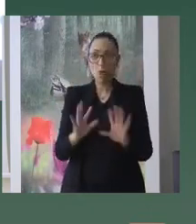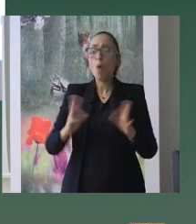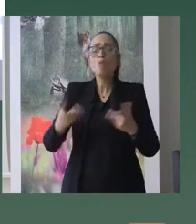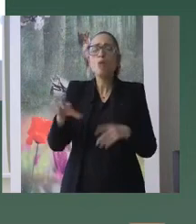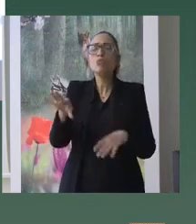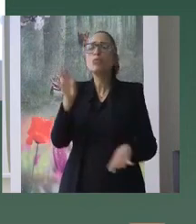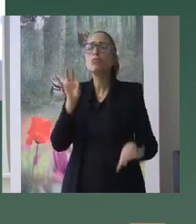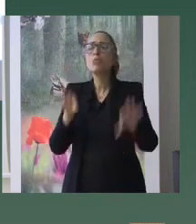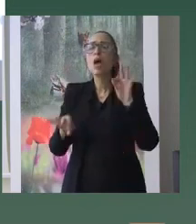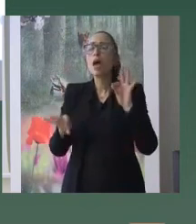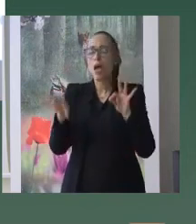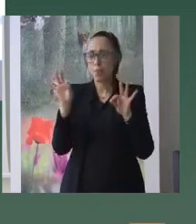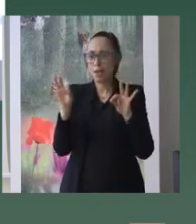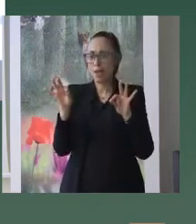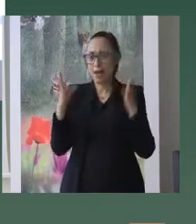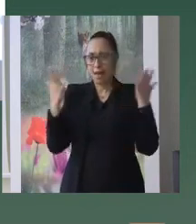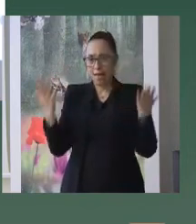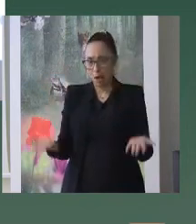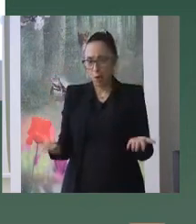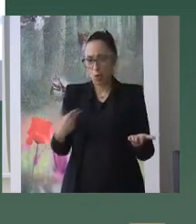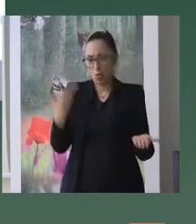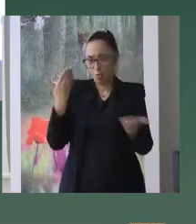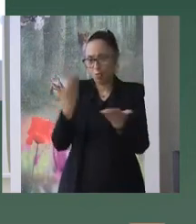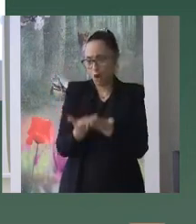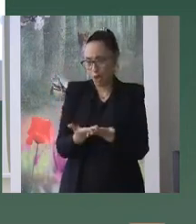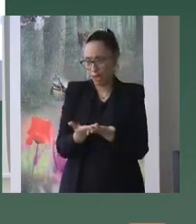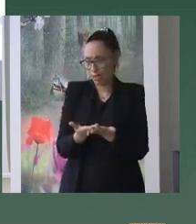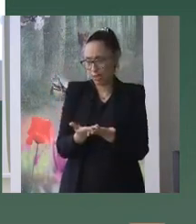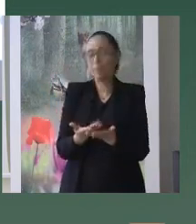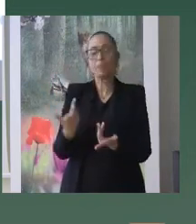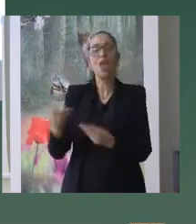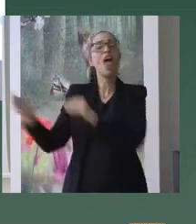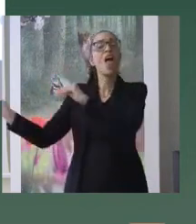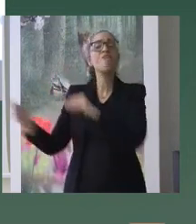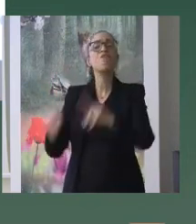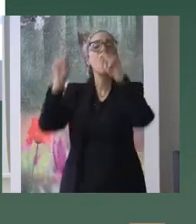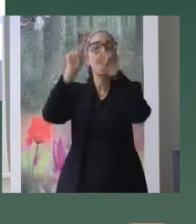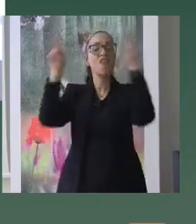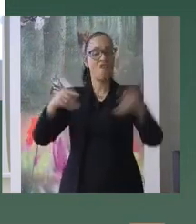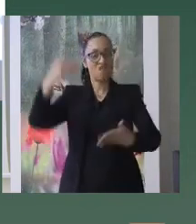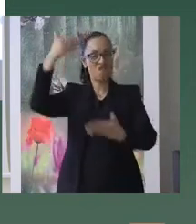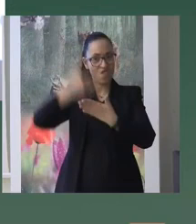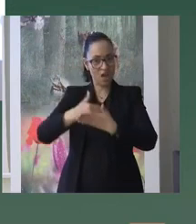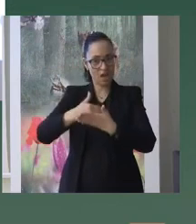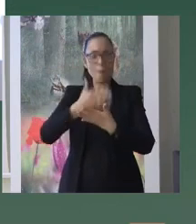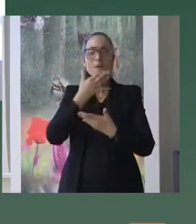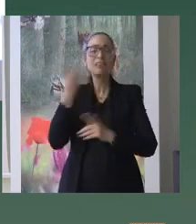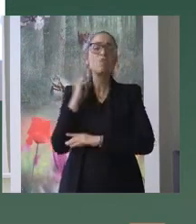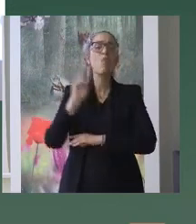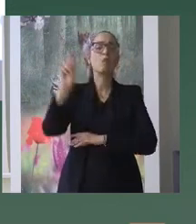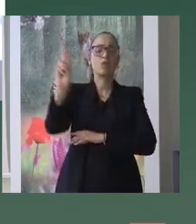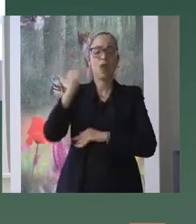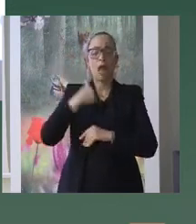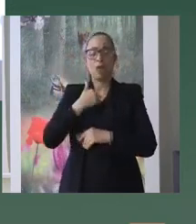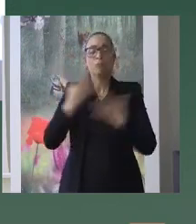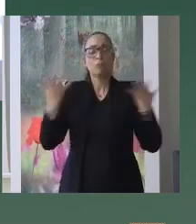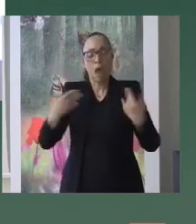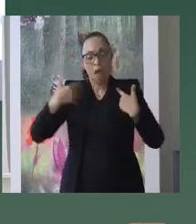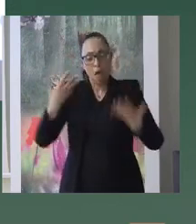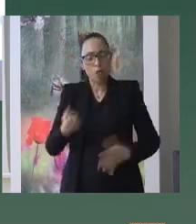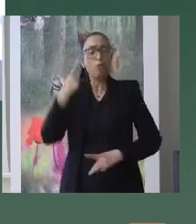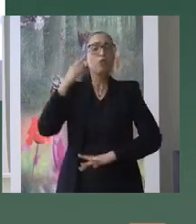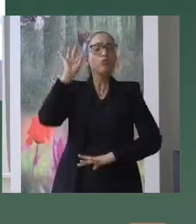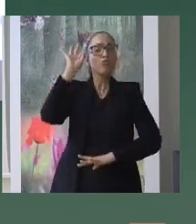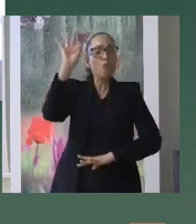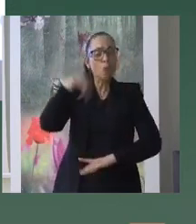Πώς επιλέγησαν δηλαδή, κατέβασαν κάποιες προτάσεις. Ναι, επέβαλαν ένα φάκελο. Μάλιστα. Ένα φάκελο, μια υποψηφιότητα, λέγοντας ότι εμείς έχουμε σκοπό